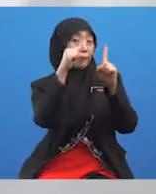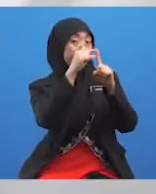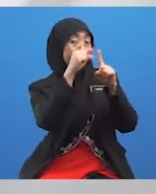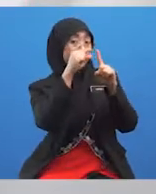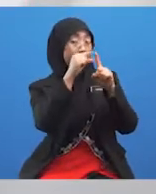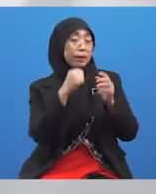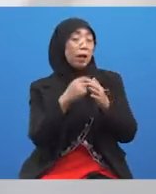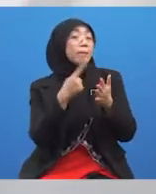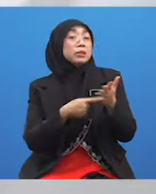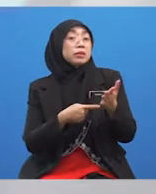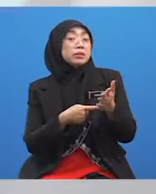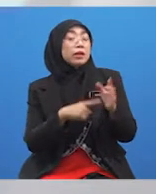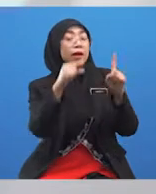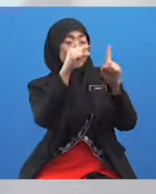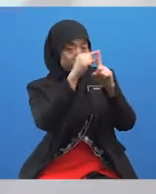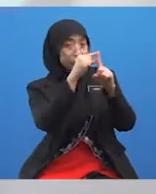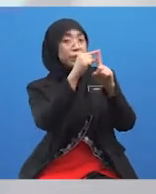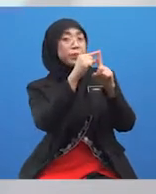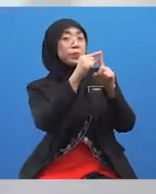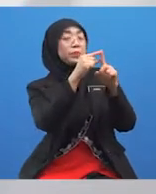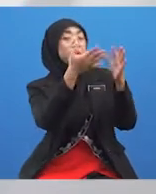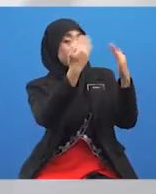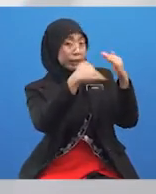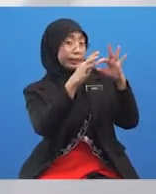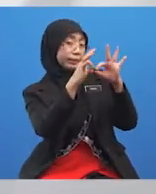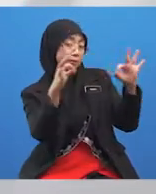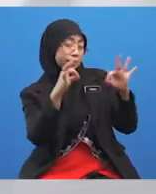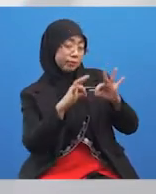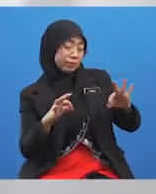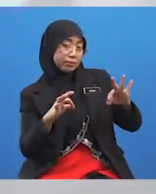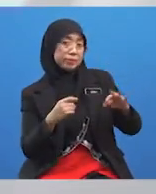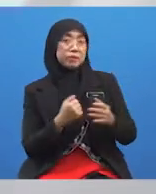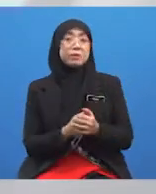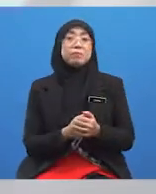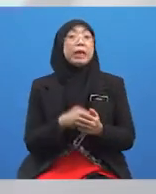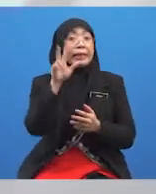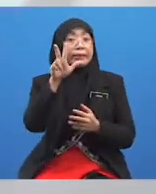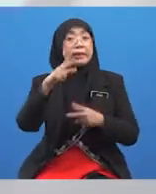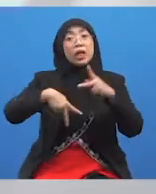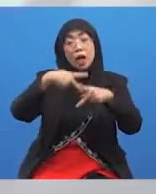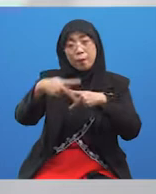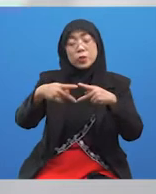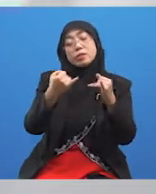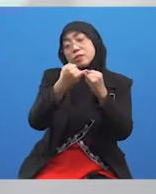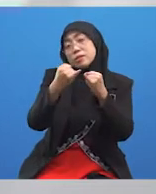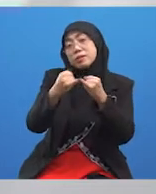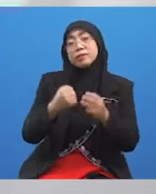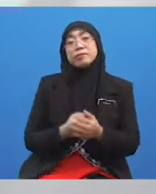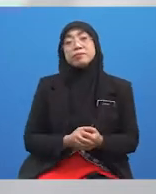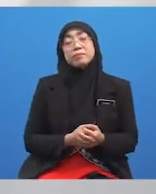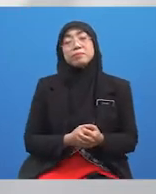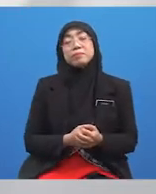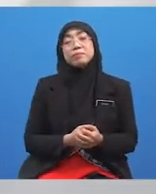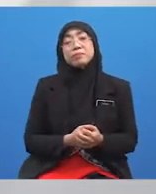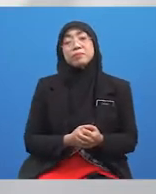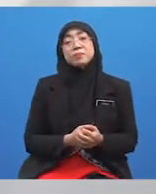Terangkan. Wajib ada fakta dan huraian. Lihat soalan. 3 proses terakhir pembelian produk pengguna